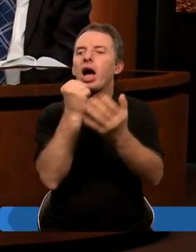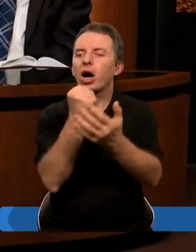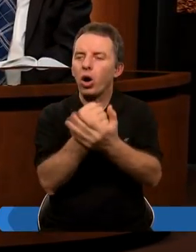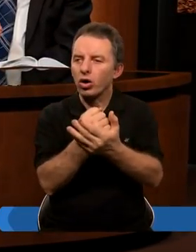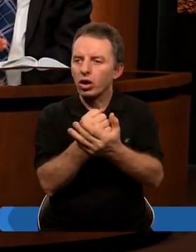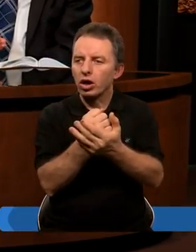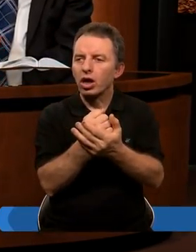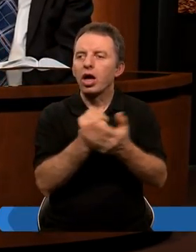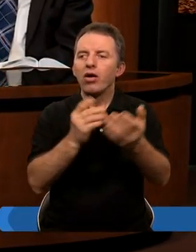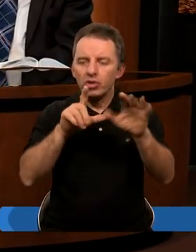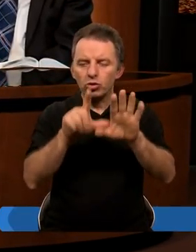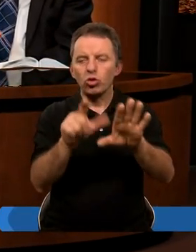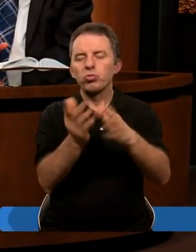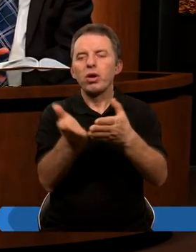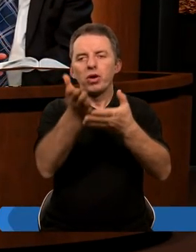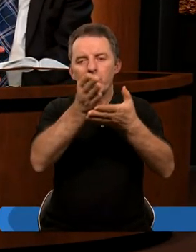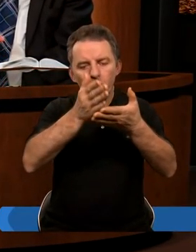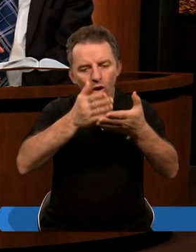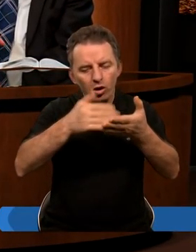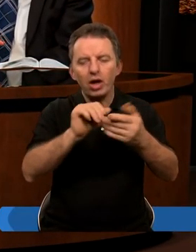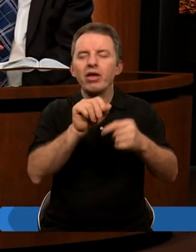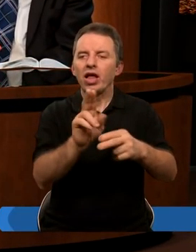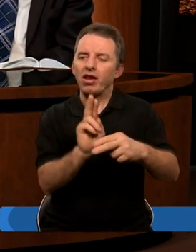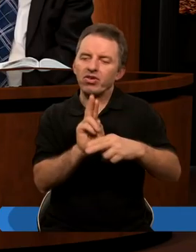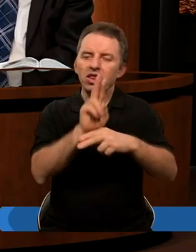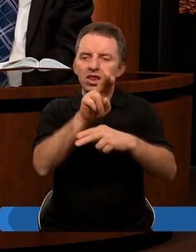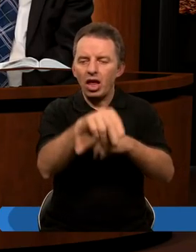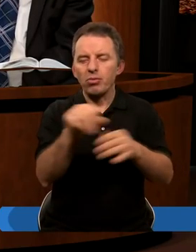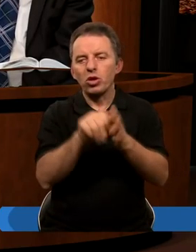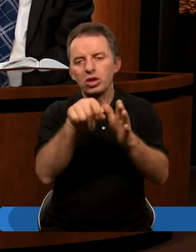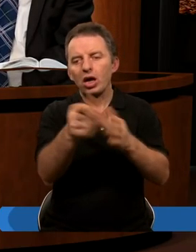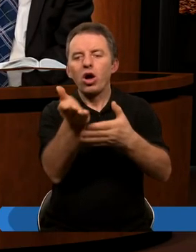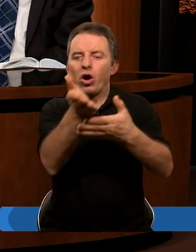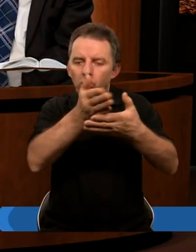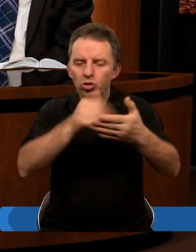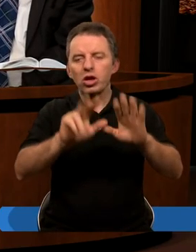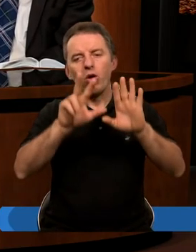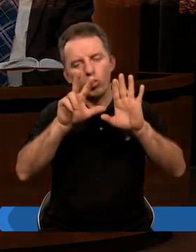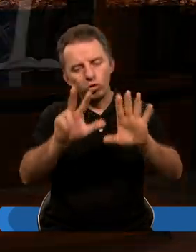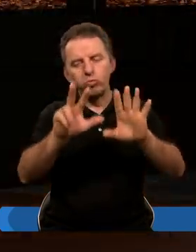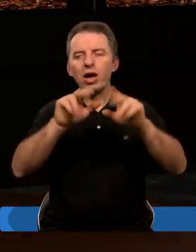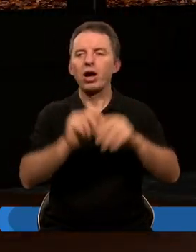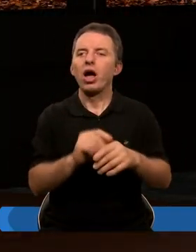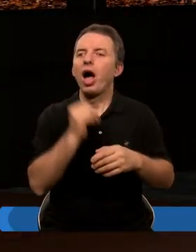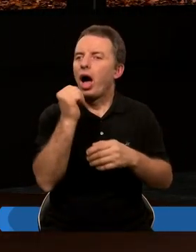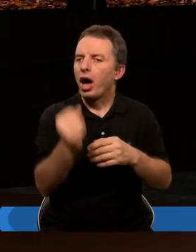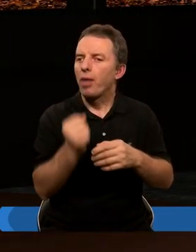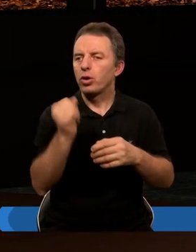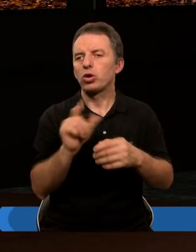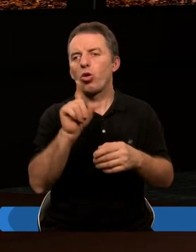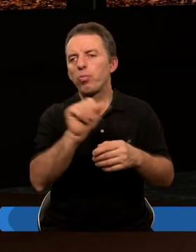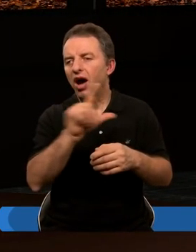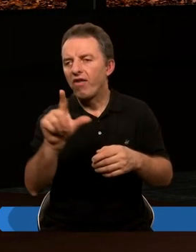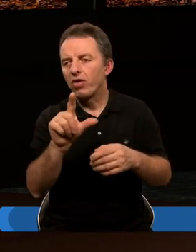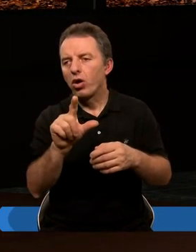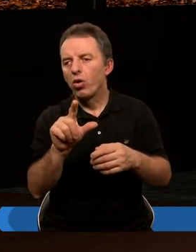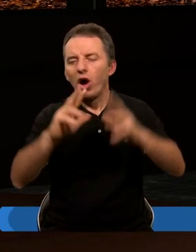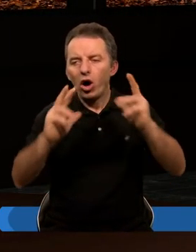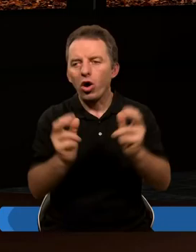I w siódmym rozdziale, to jest taki wstęp do tego rozdziału ósmego, apostoł Paweł